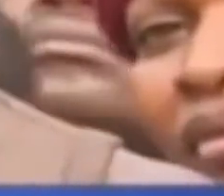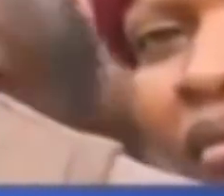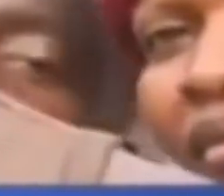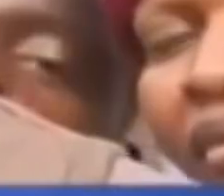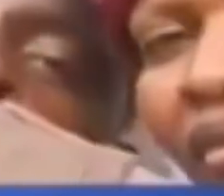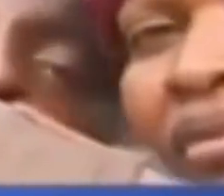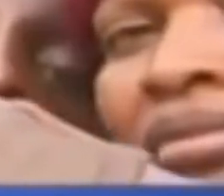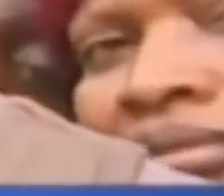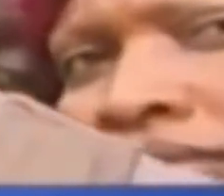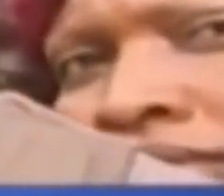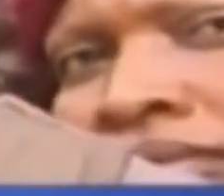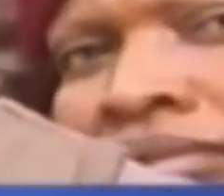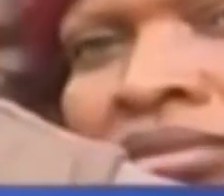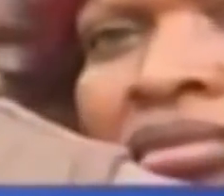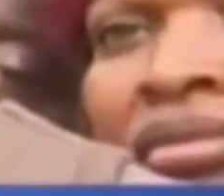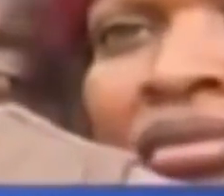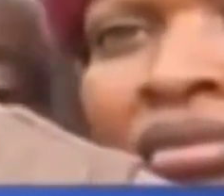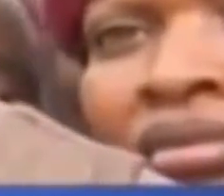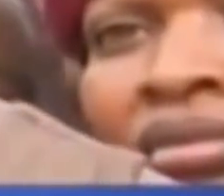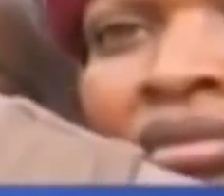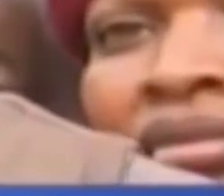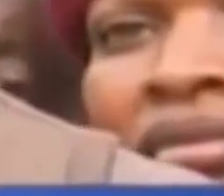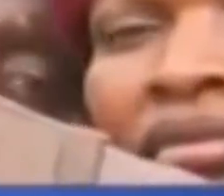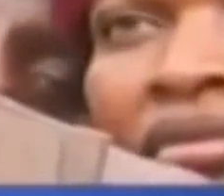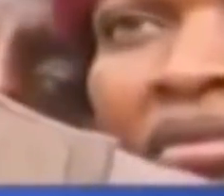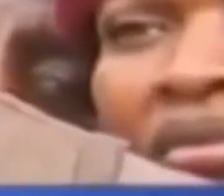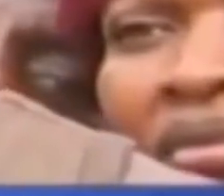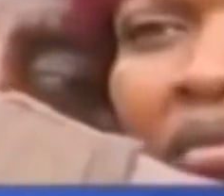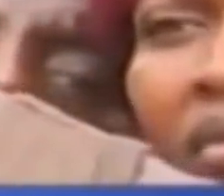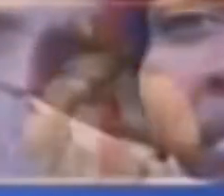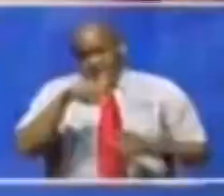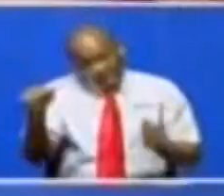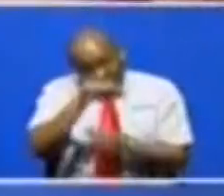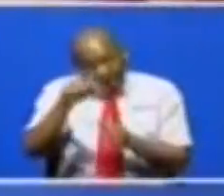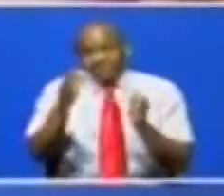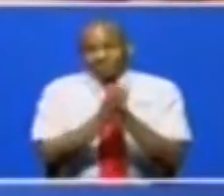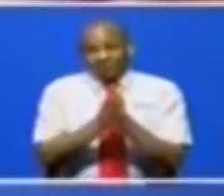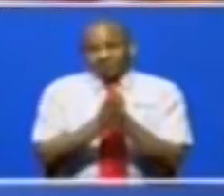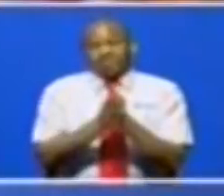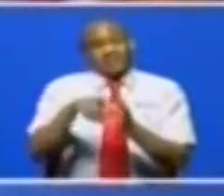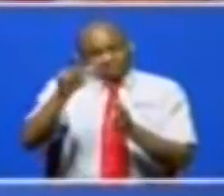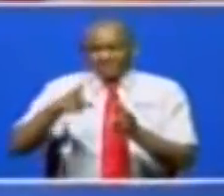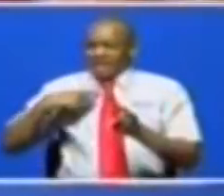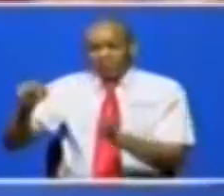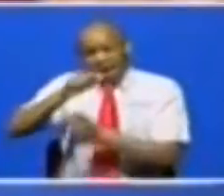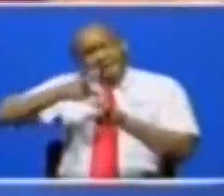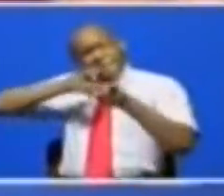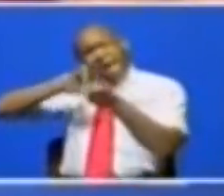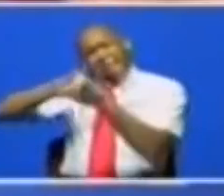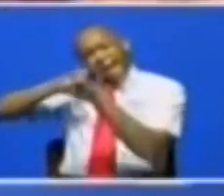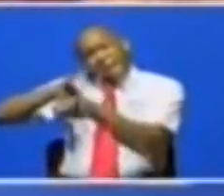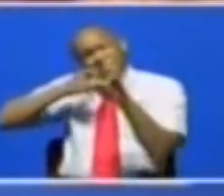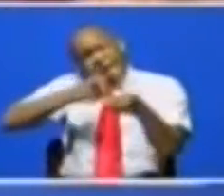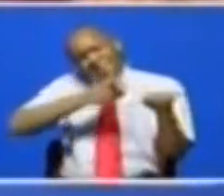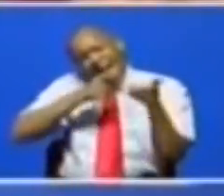ikamzuia, akabomolewa risasi. Kubomolewa risasi, wao gari naye wakaanza kubomoa gari risasi. Gari